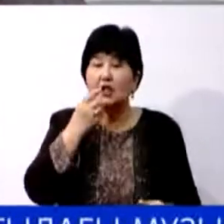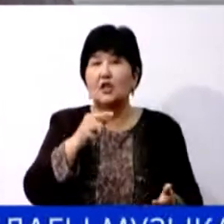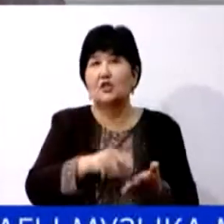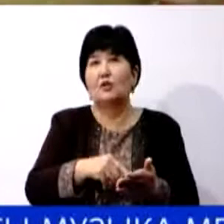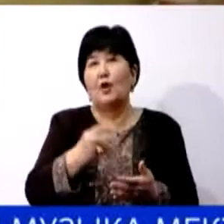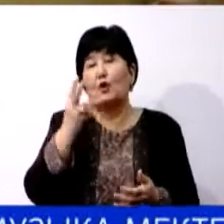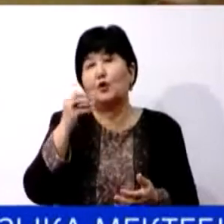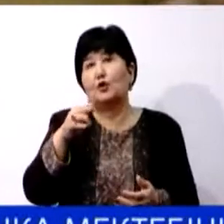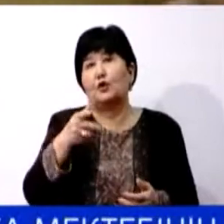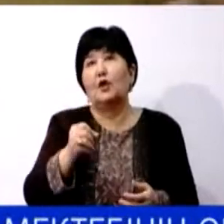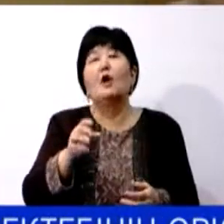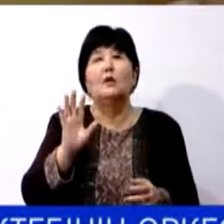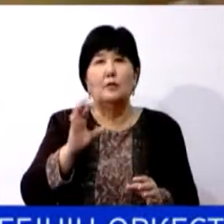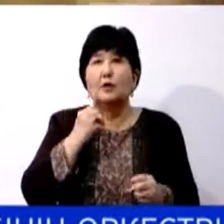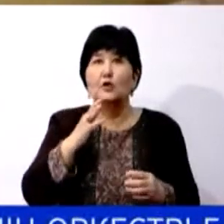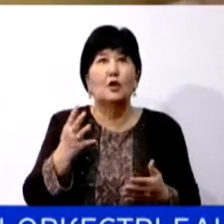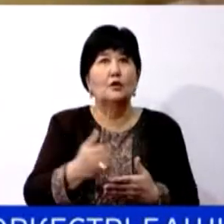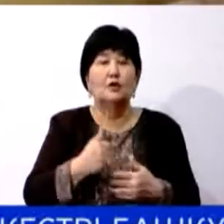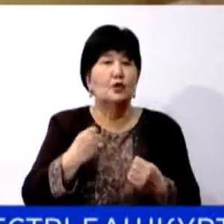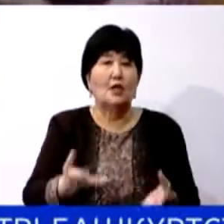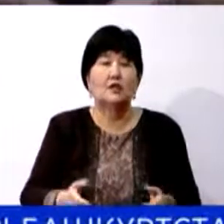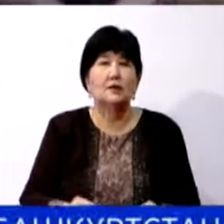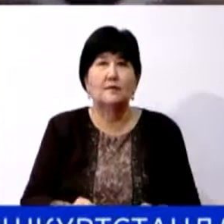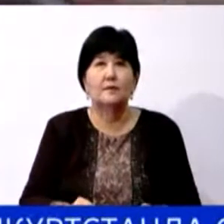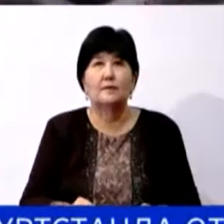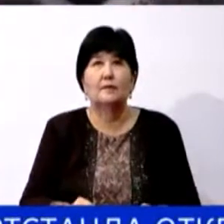300 теңгеден. Пайда жақсы.